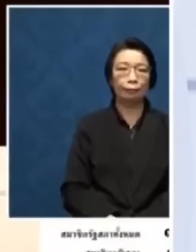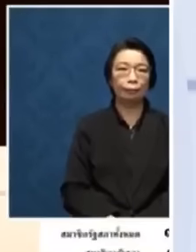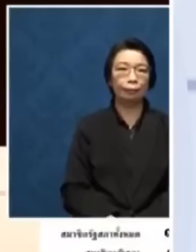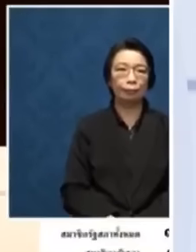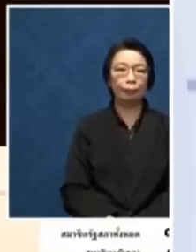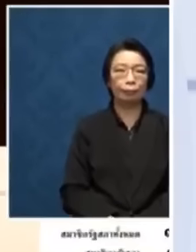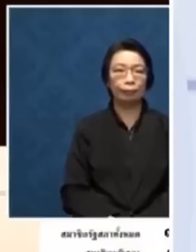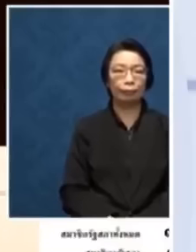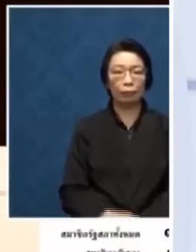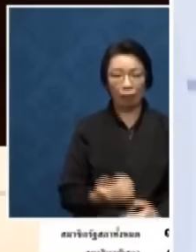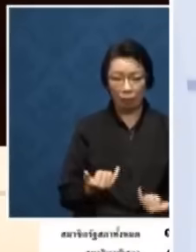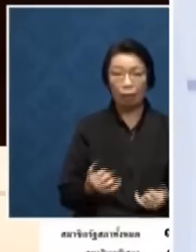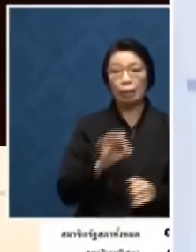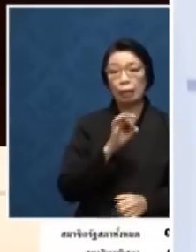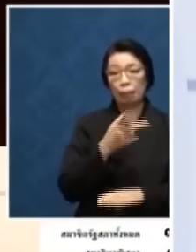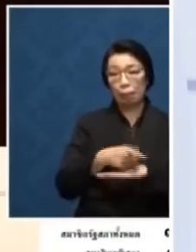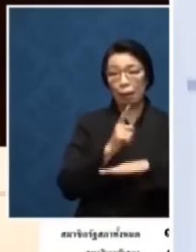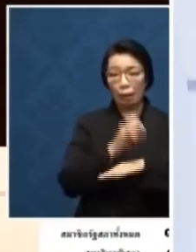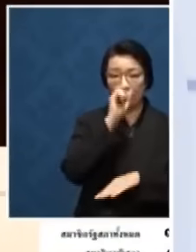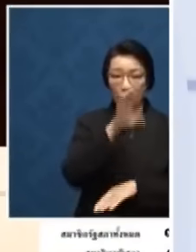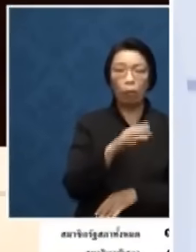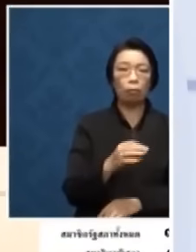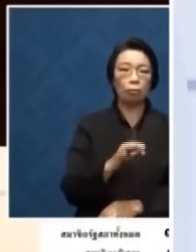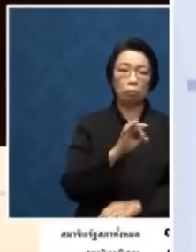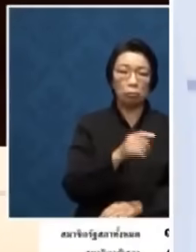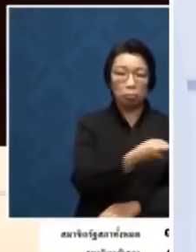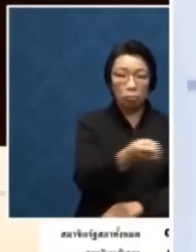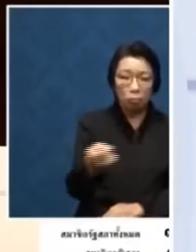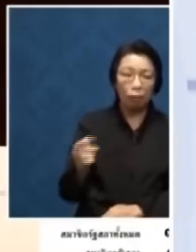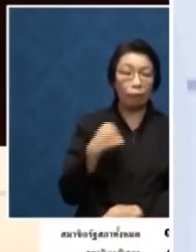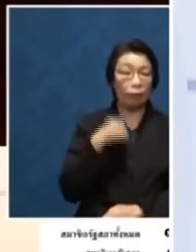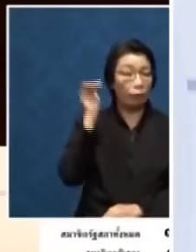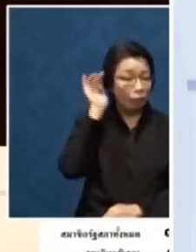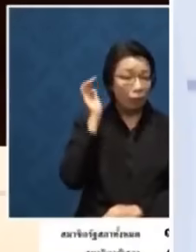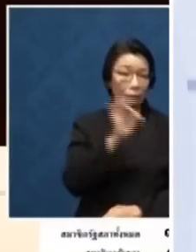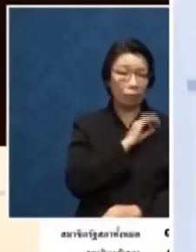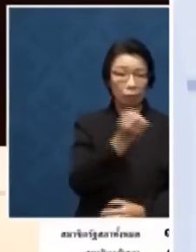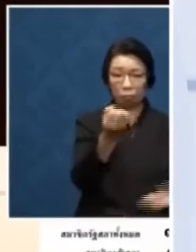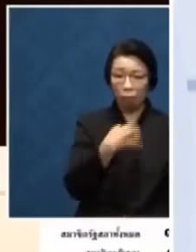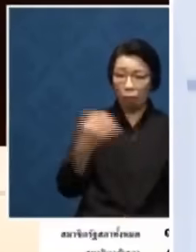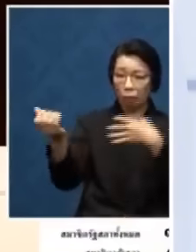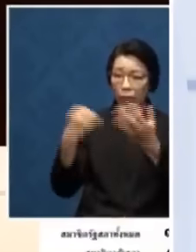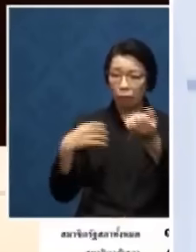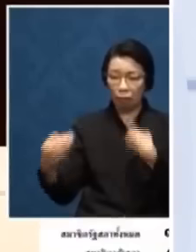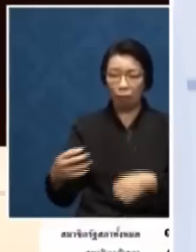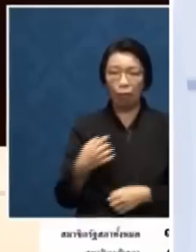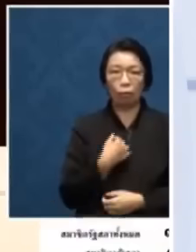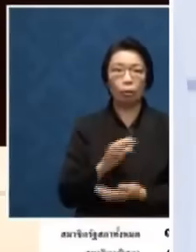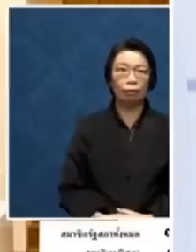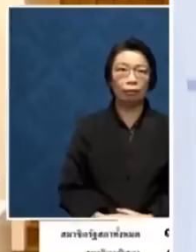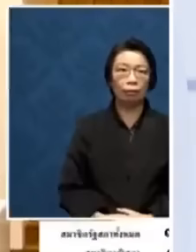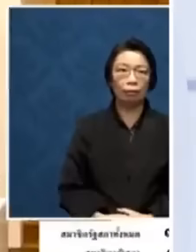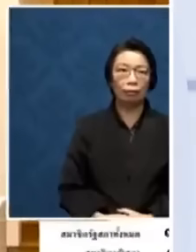ยมีส.ส.ในสภาลุกขึ้นมาโวย อย่างคุณวิโรจน์ลักษณะอดิศรเมื่อวานนี้อ่ะถึงขั้นขอแบบผมขอพูดหน่อยเถ